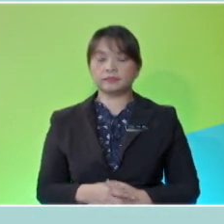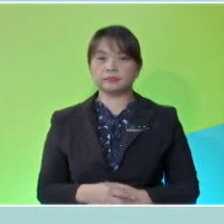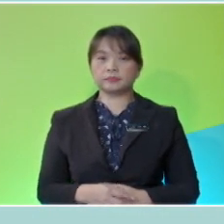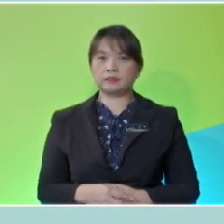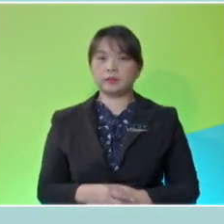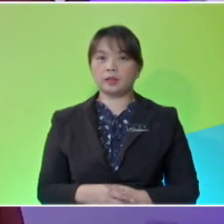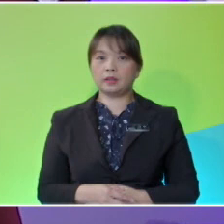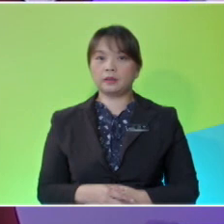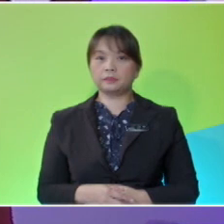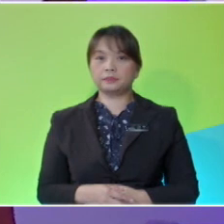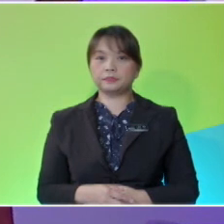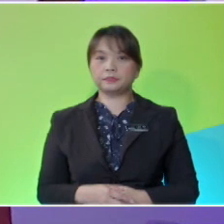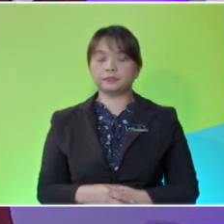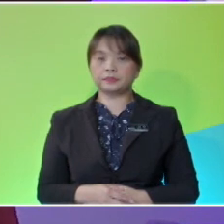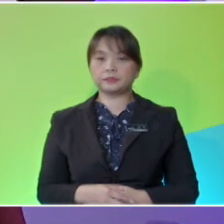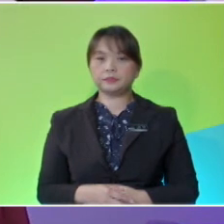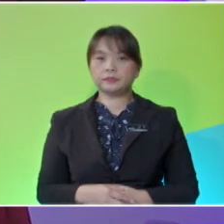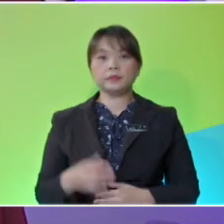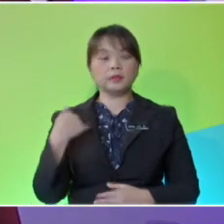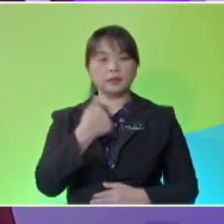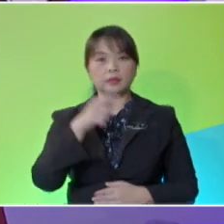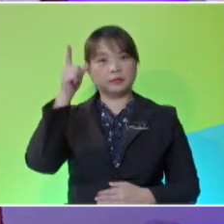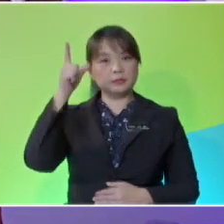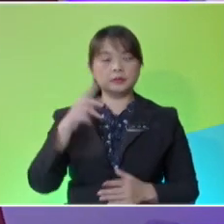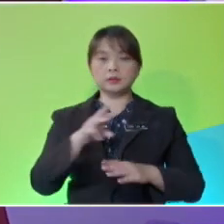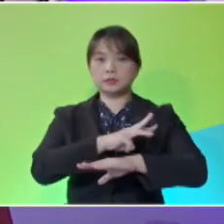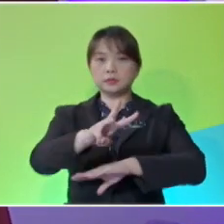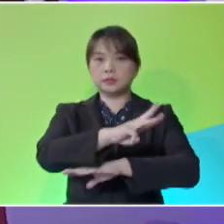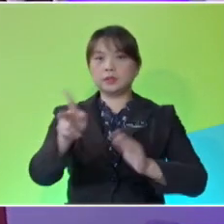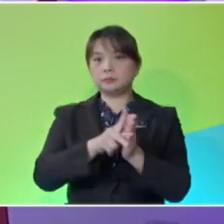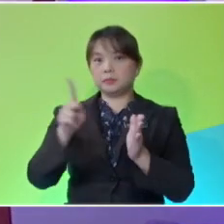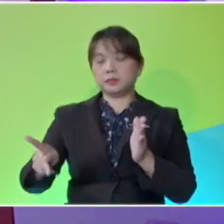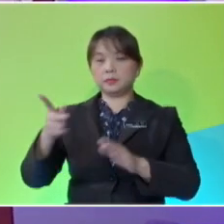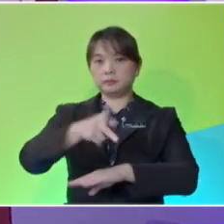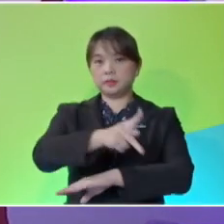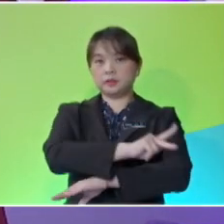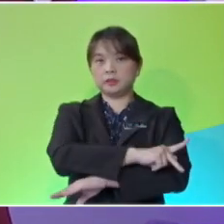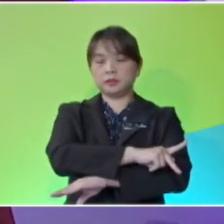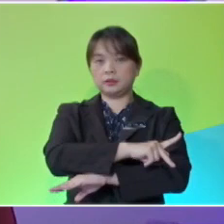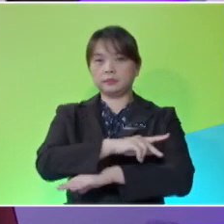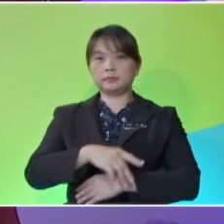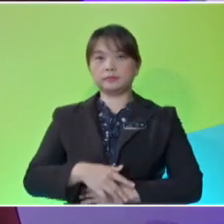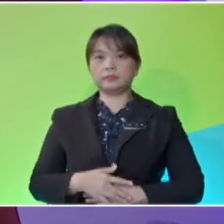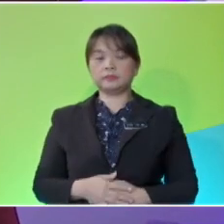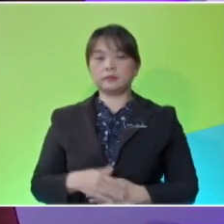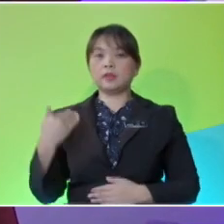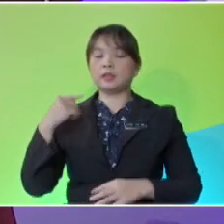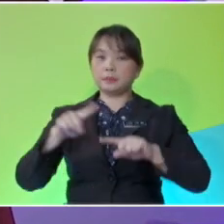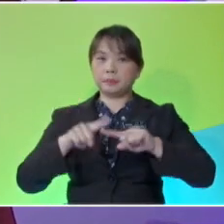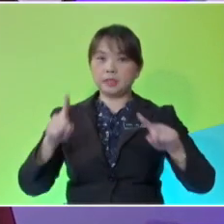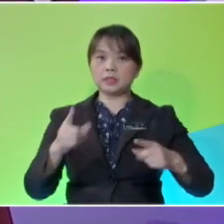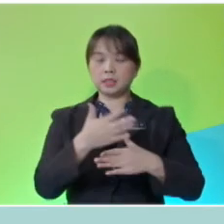baik seterusnya kita lihat di kawasan pinggir pantai Oke inilah yang dimaksudkan tadi oke dia ada bezel dengan